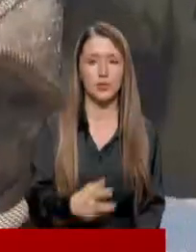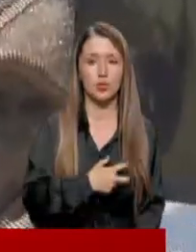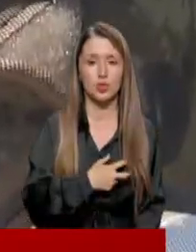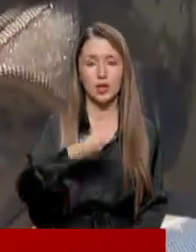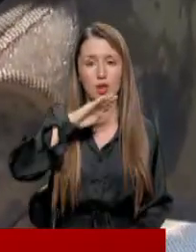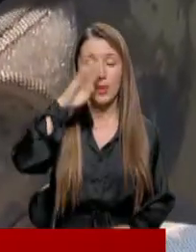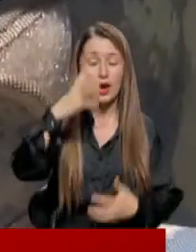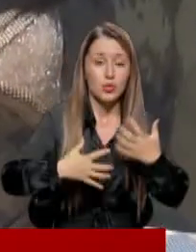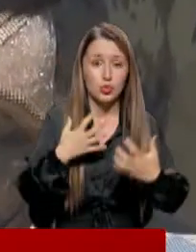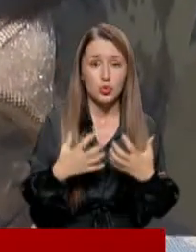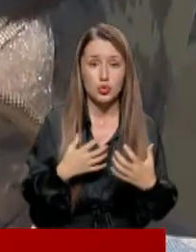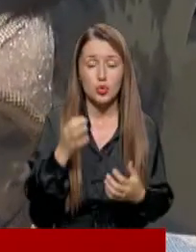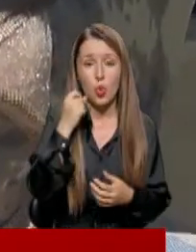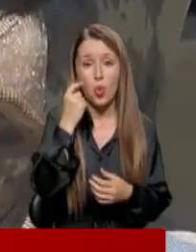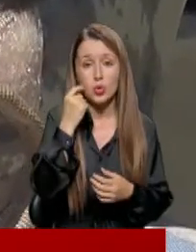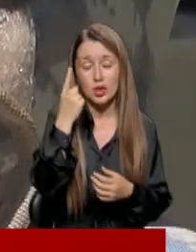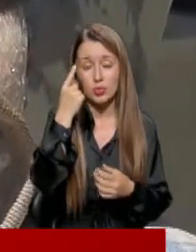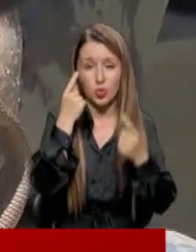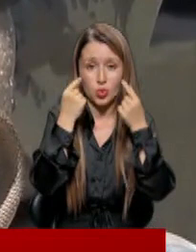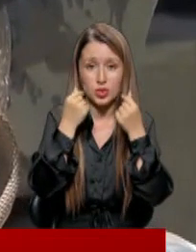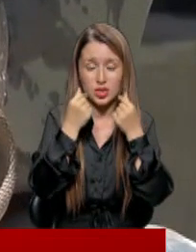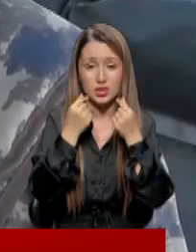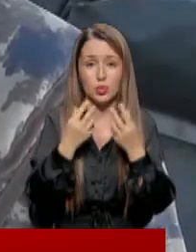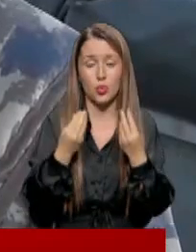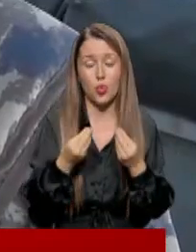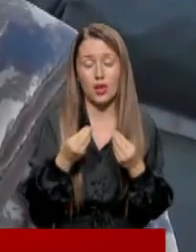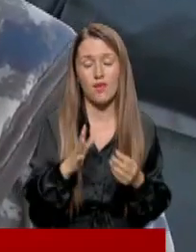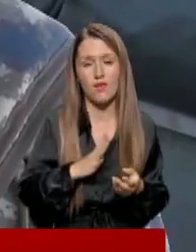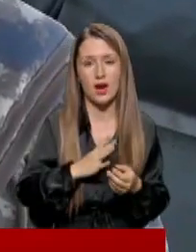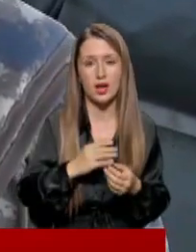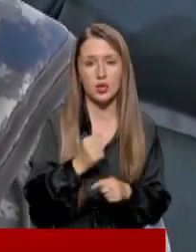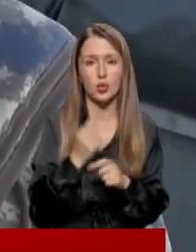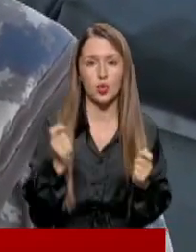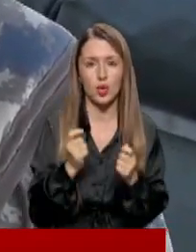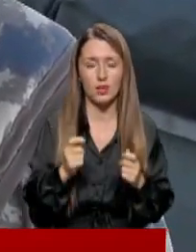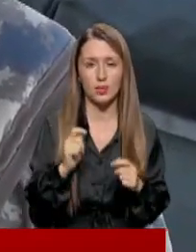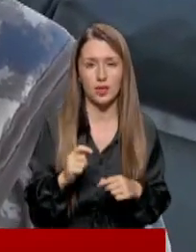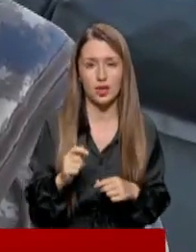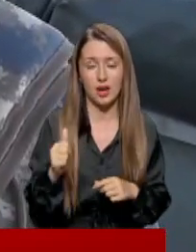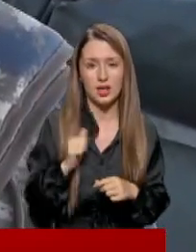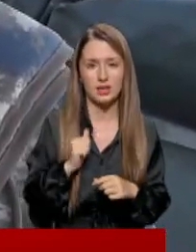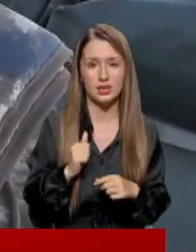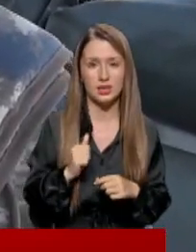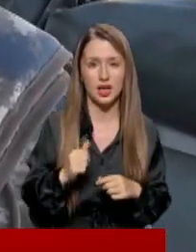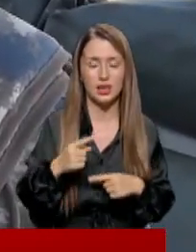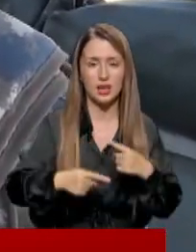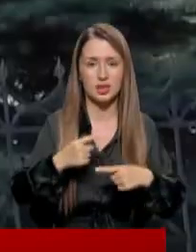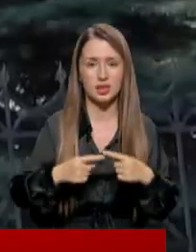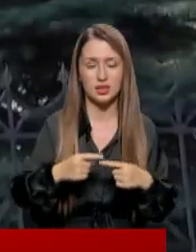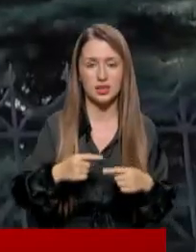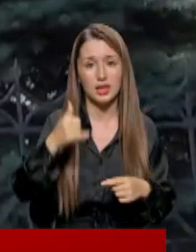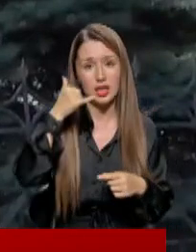Yüreğindeki bayram coşkusu özlem gözyaşlarına dönenler de vardı. Görev başındaki Mehmetçik yakınlarıyla telefonda